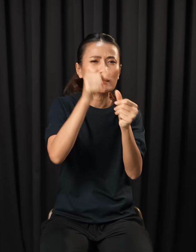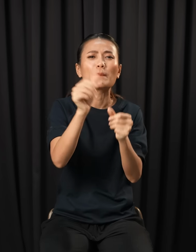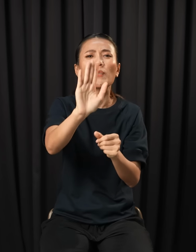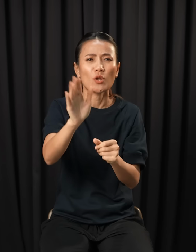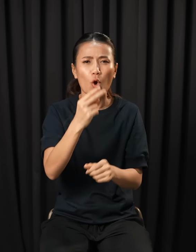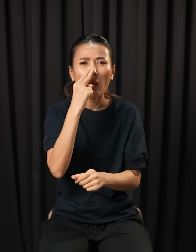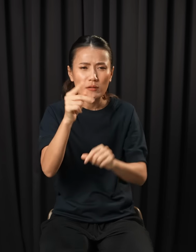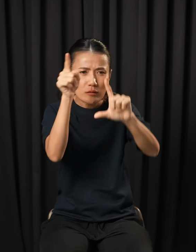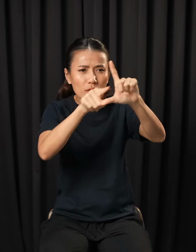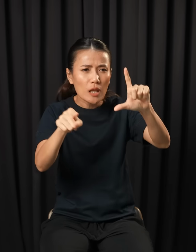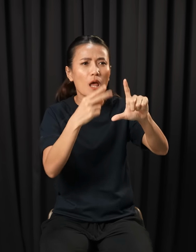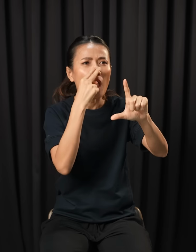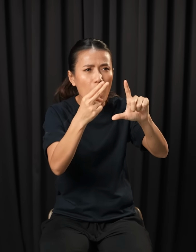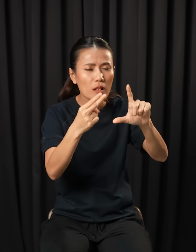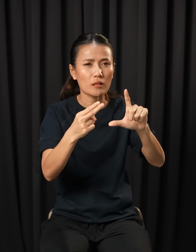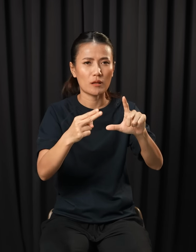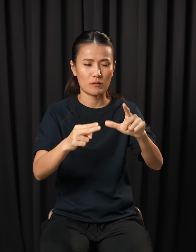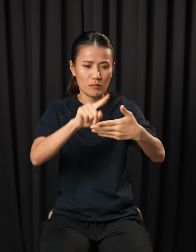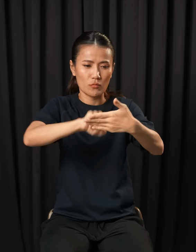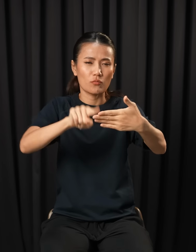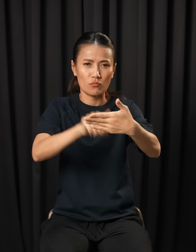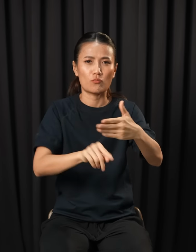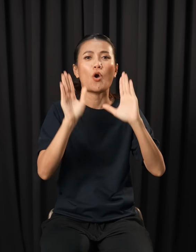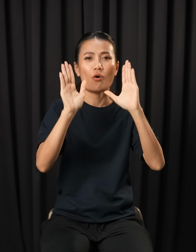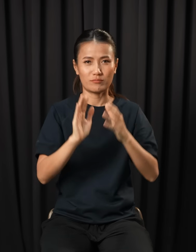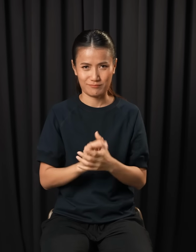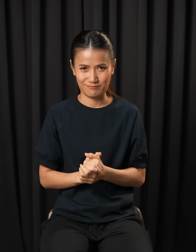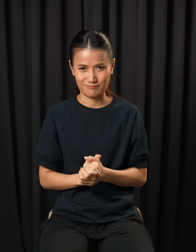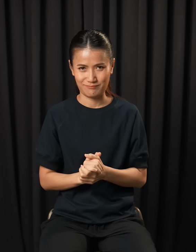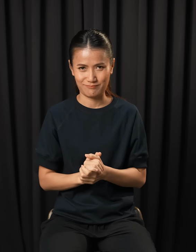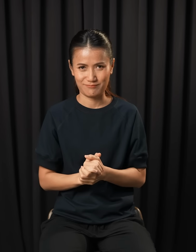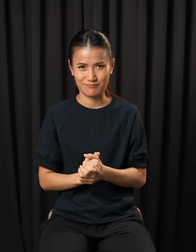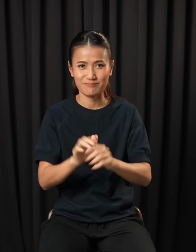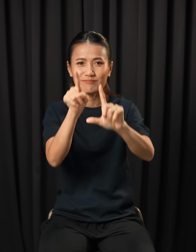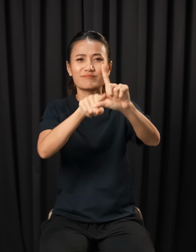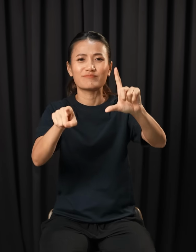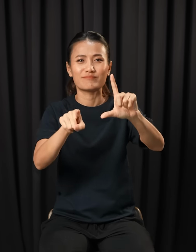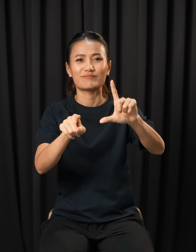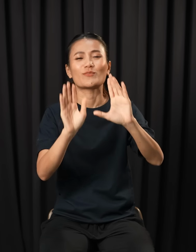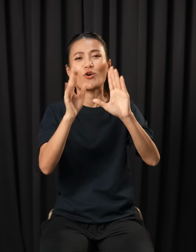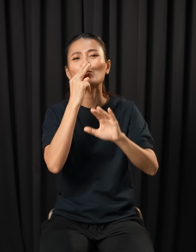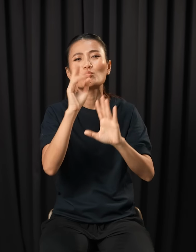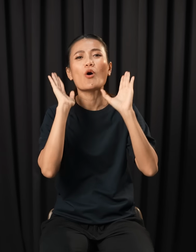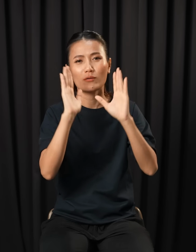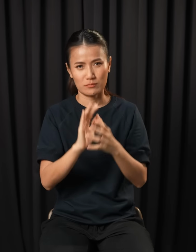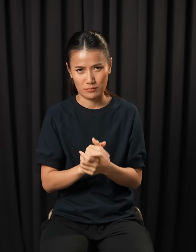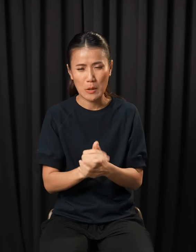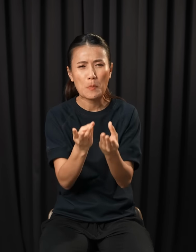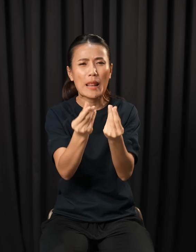พอเข้าเขตเขาเลือกเบอร์นี ้ พอพรรคก้าวไกลไม่ต้องจำเบอร์ก็เขียนอยู่แล้วว่าพรรคก้าวไกลเห็นอยู่แล้วว่าโลโก้เป็นสามเหลี่ยมกับหัวขอรายการโฆษณาไป